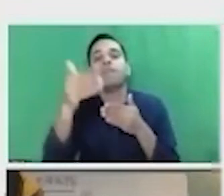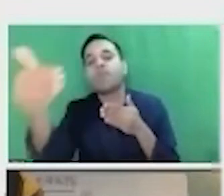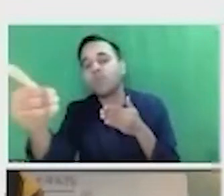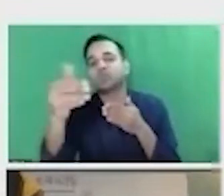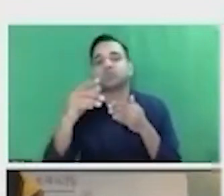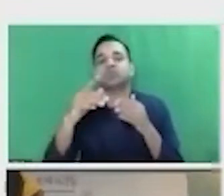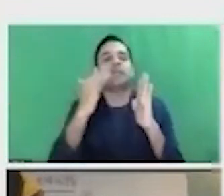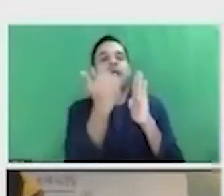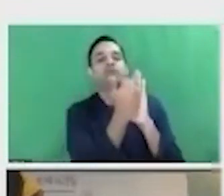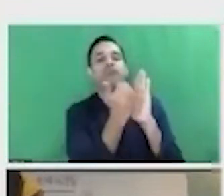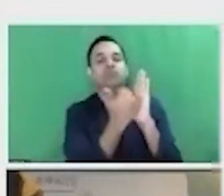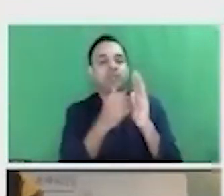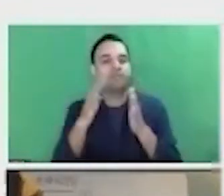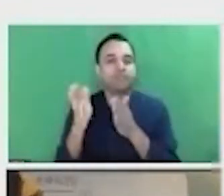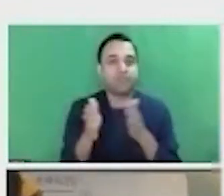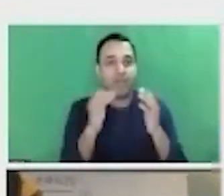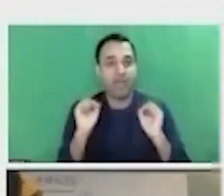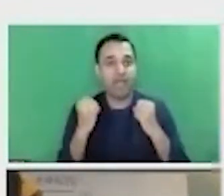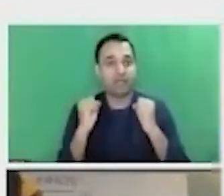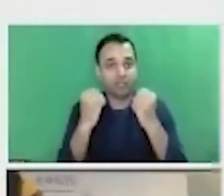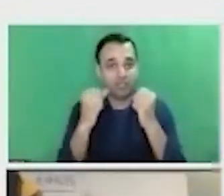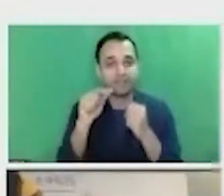2021 مع احترامنا لكل المبادئ،